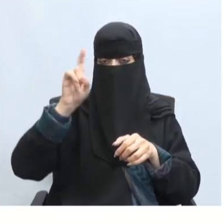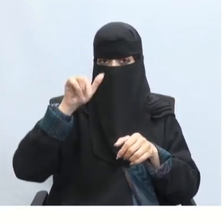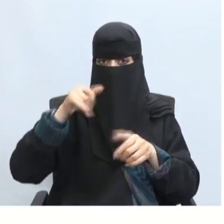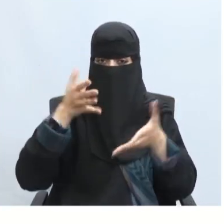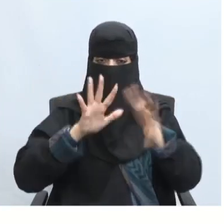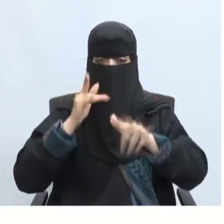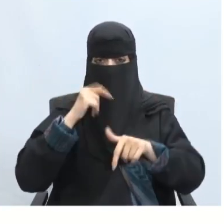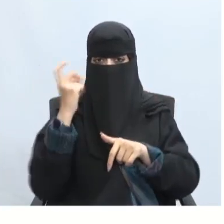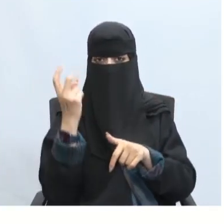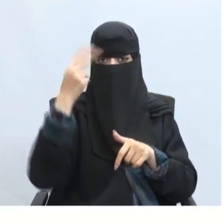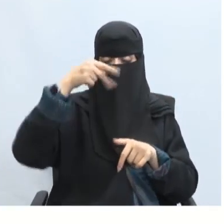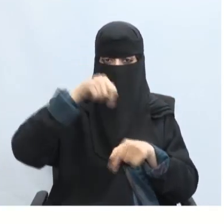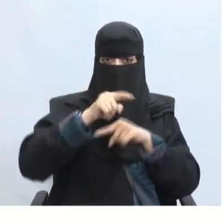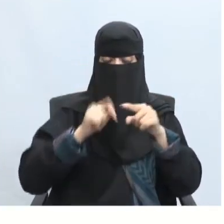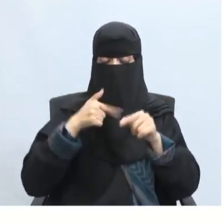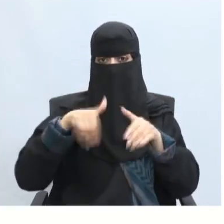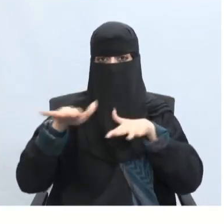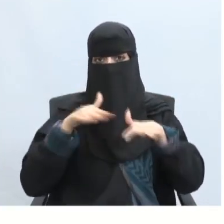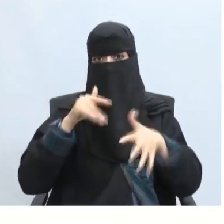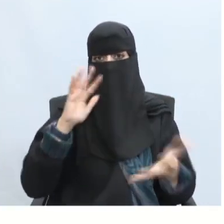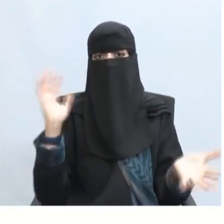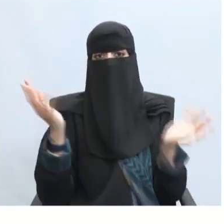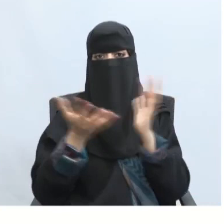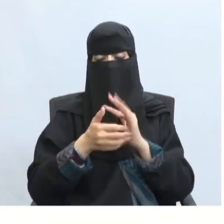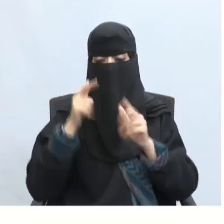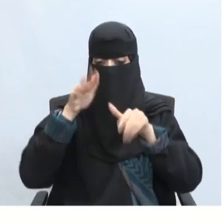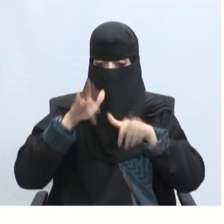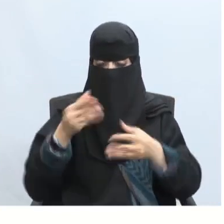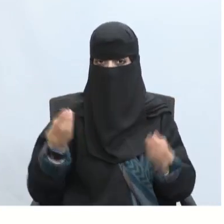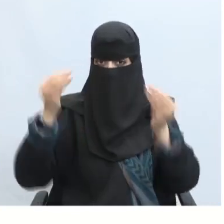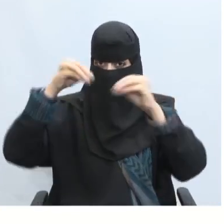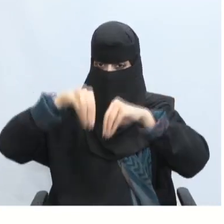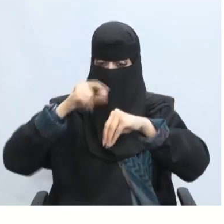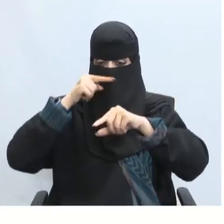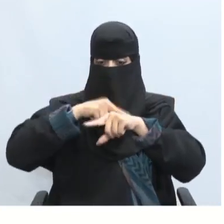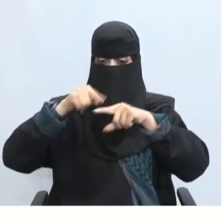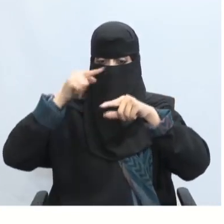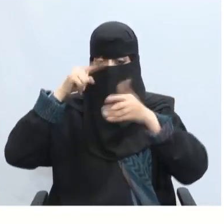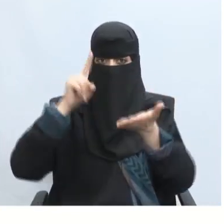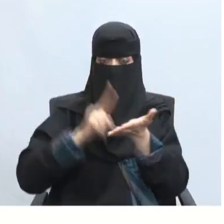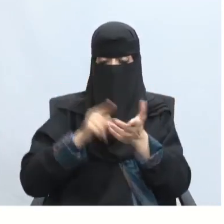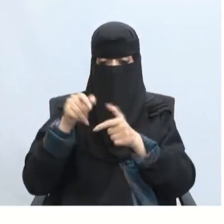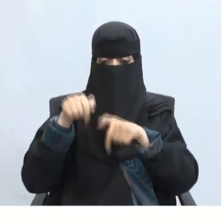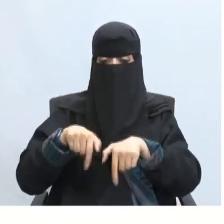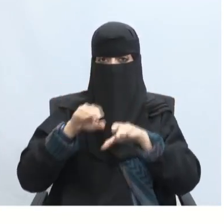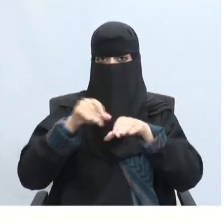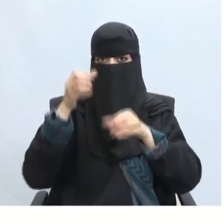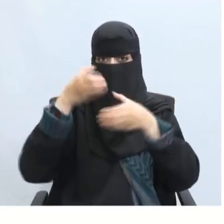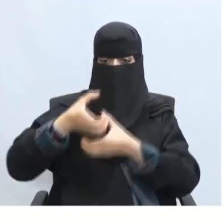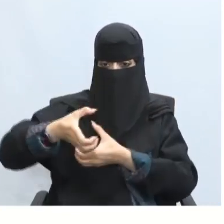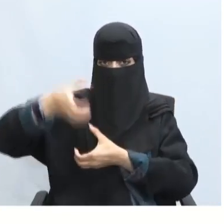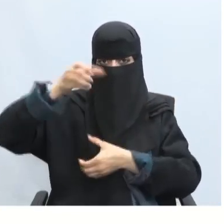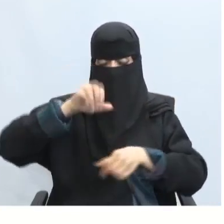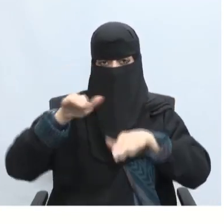زلازل العالم بالاضافه الى ذلك عزيزي الطالب عزيزتي الطالبه هناك احزمه